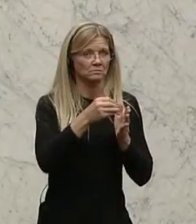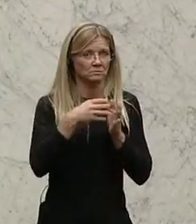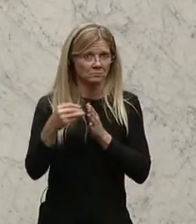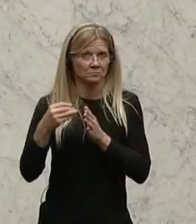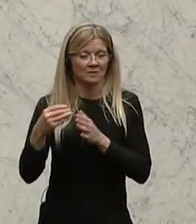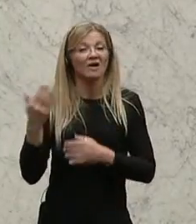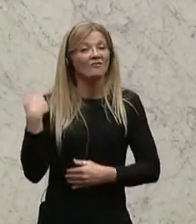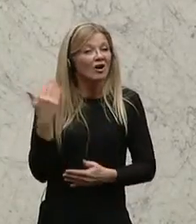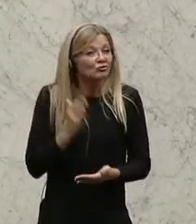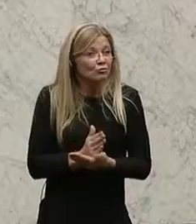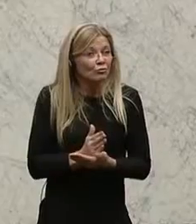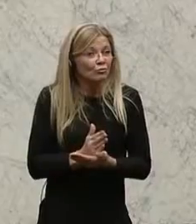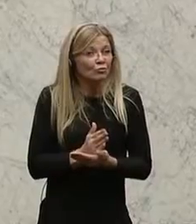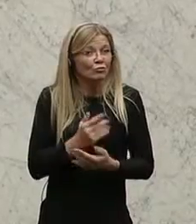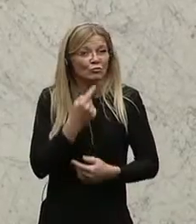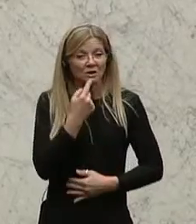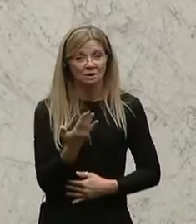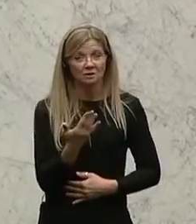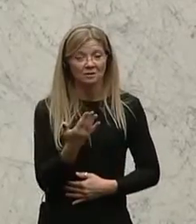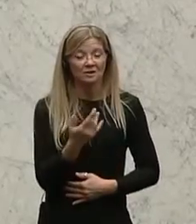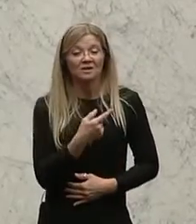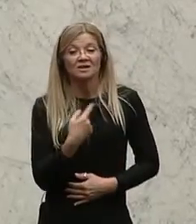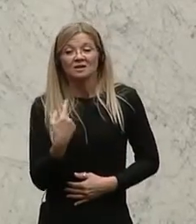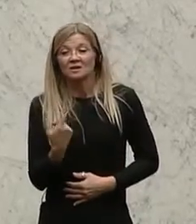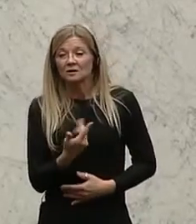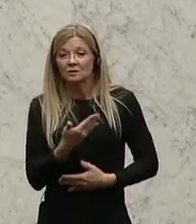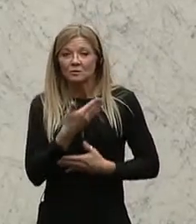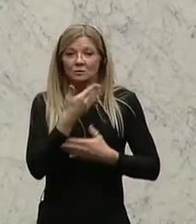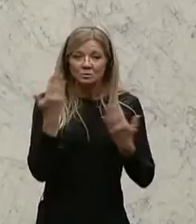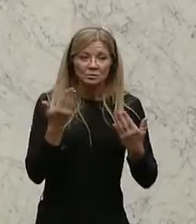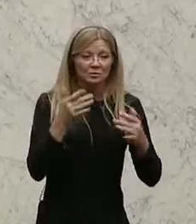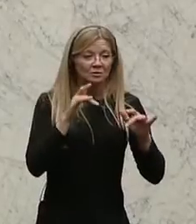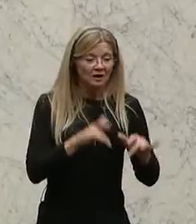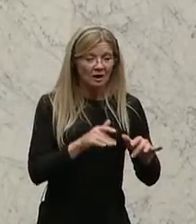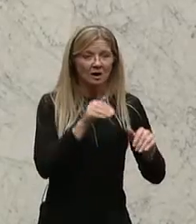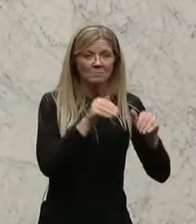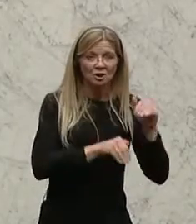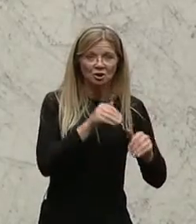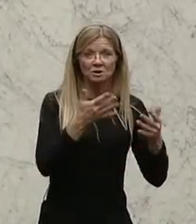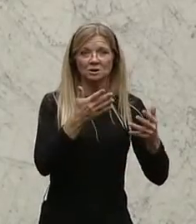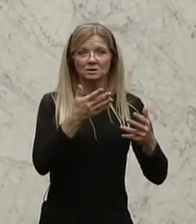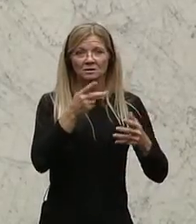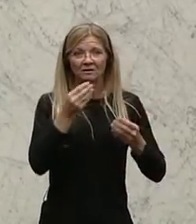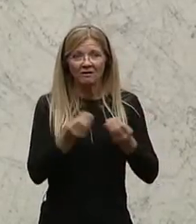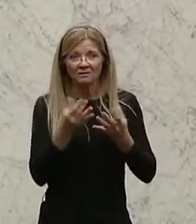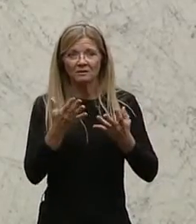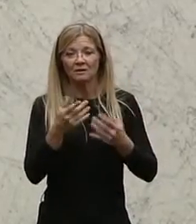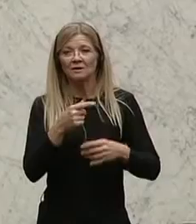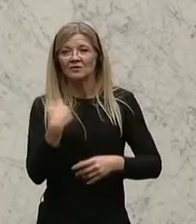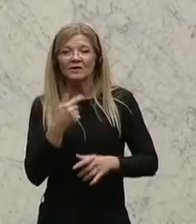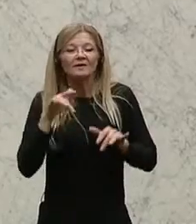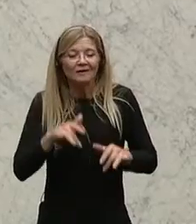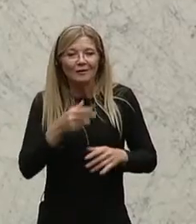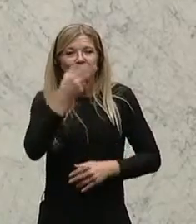erwähnt, dass wir kein Haus von Maschinen, Geräten und dergleichen sind, sondern wir sind ein Haus von Menschen. Daher ist ähnlich